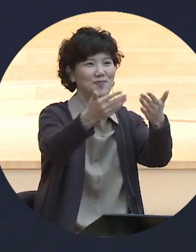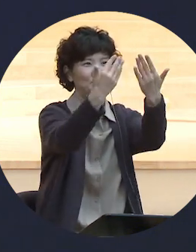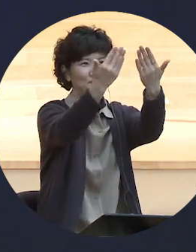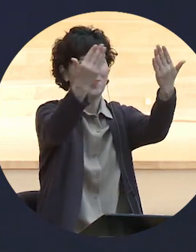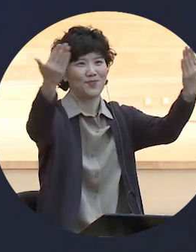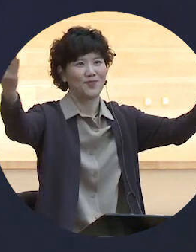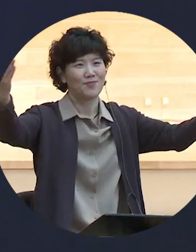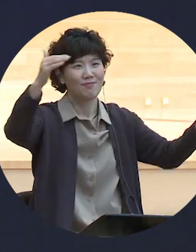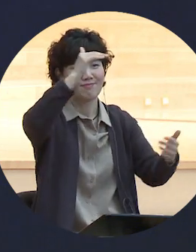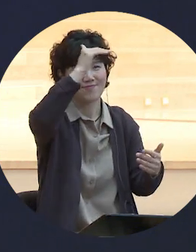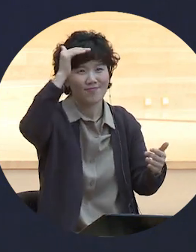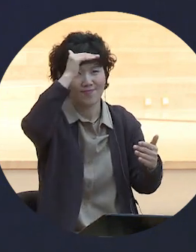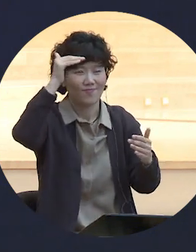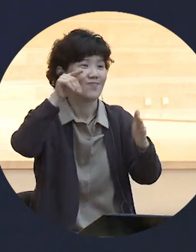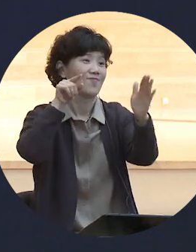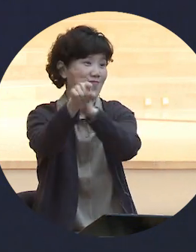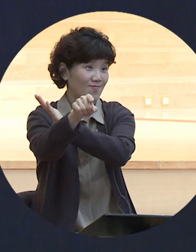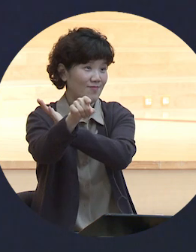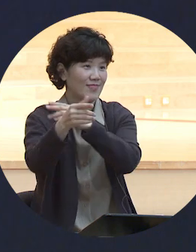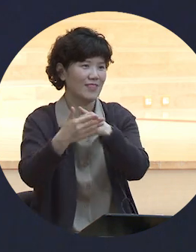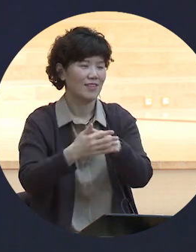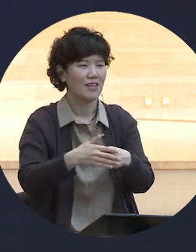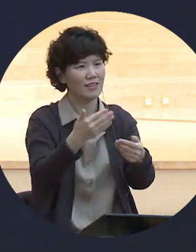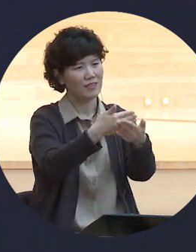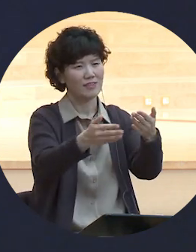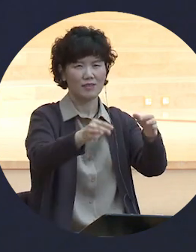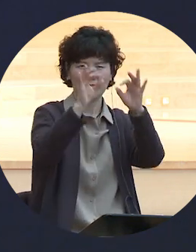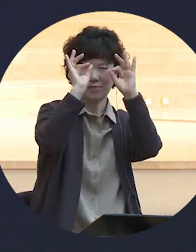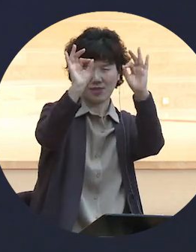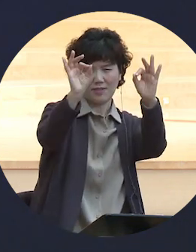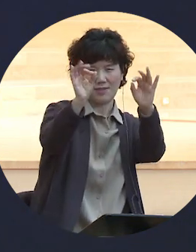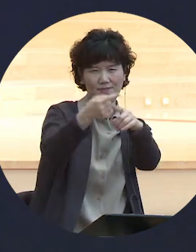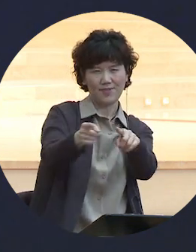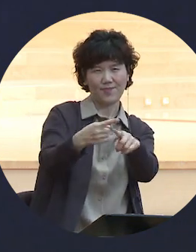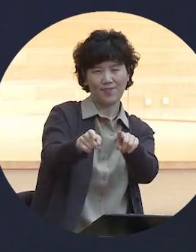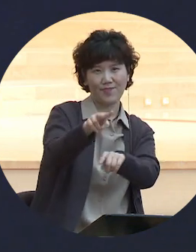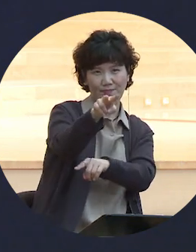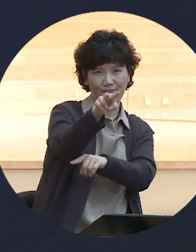이제 갔는데 말이에요, 제가 그림을 딱 보니까 제가 보기에